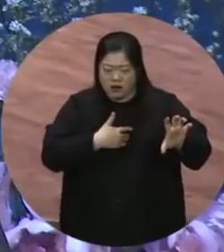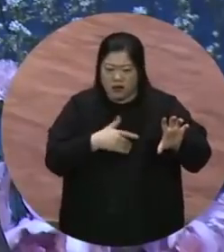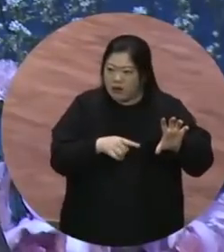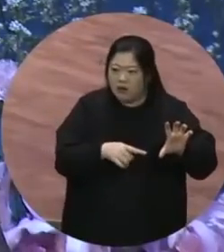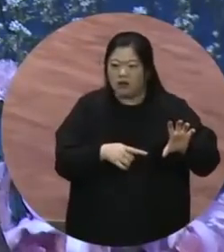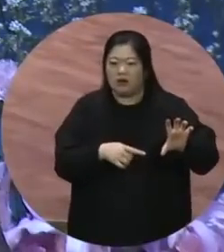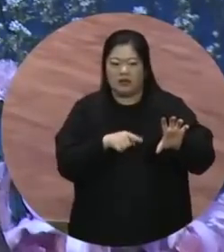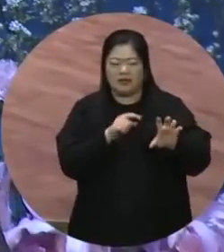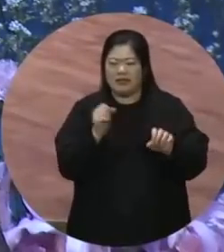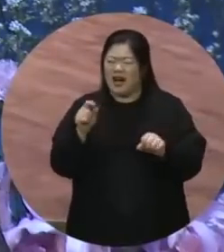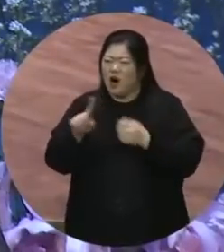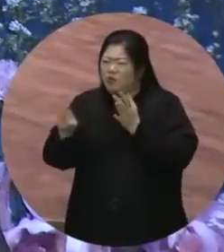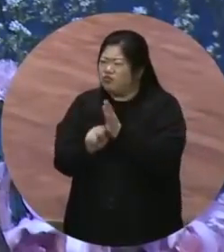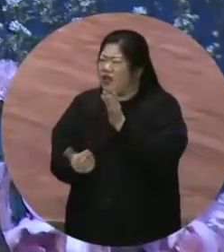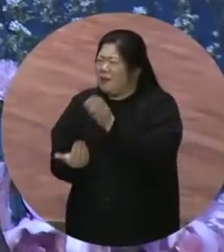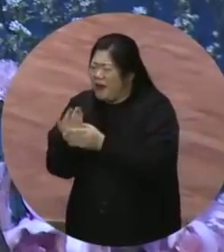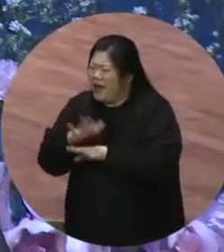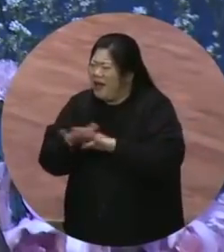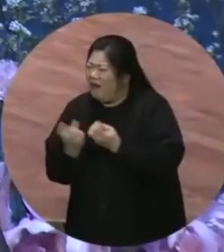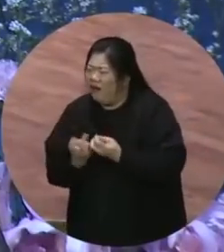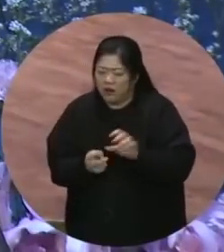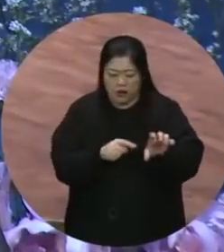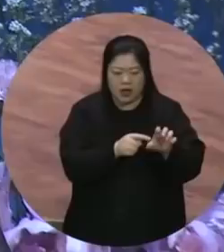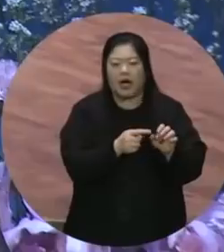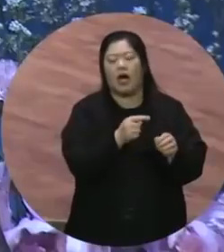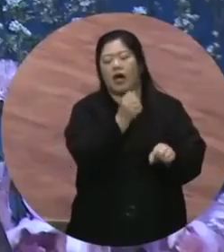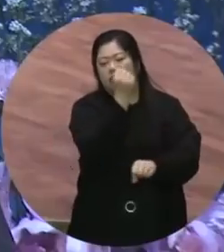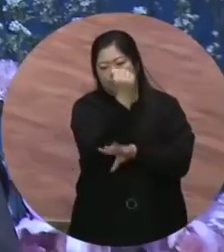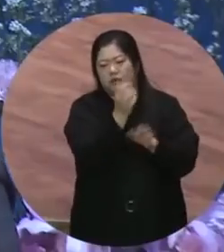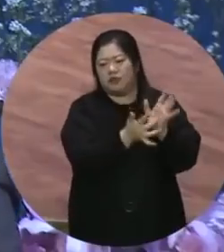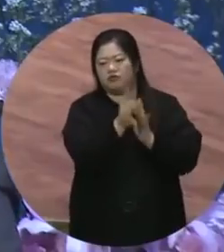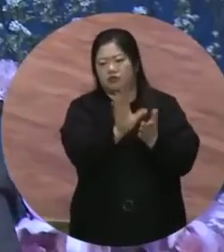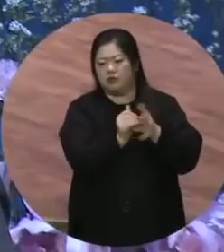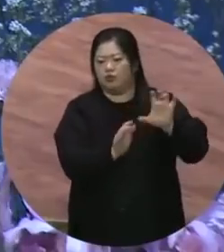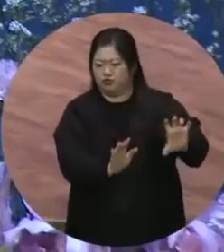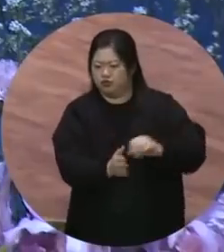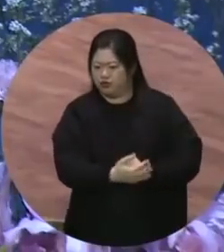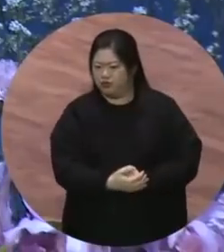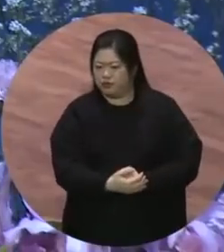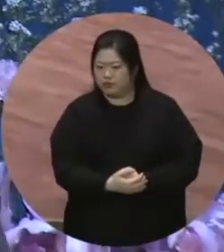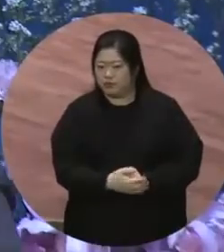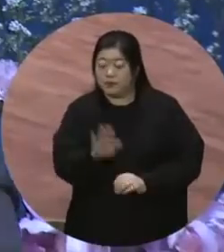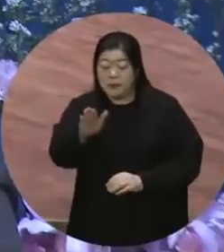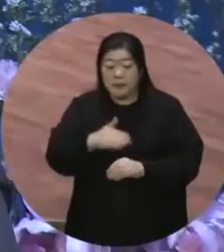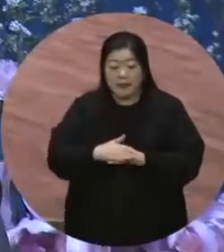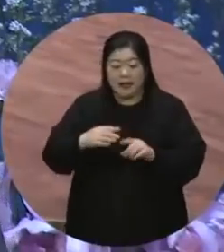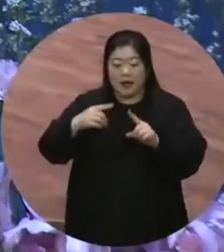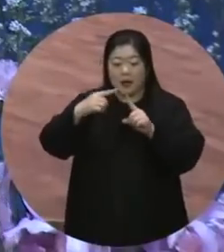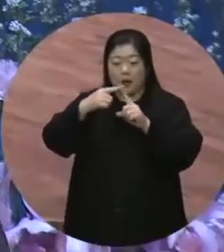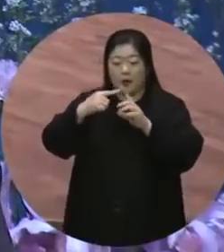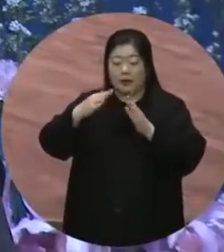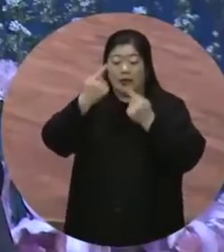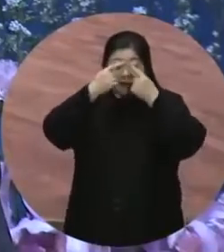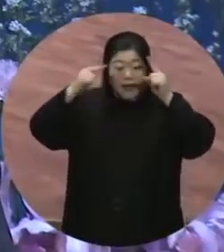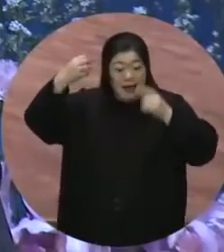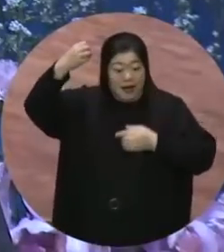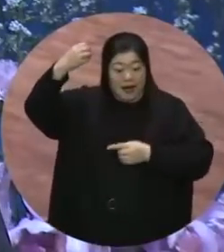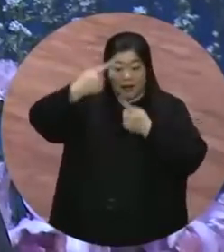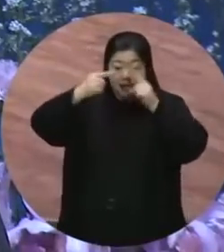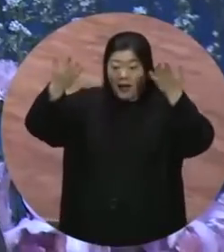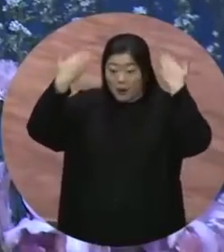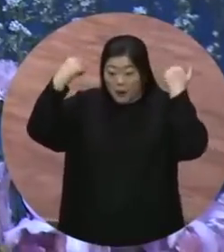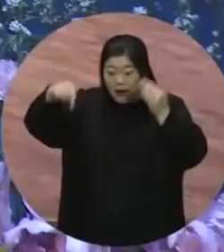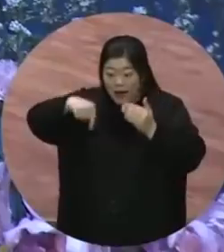에스프레소 예수 그리스도입니다. 아멘. 그래서 CCC 존 캠퍼스 크루세이드 포 크라이스트 교회